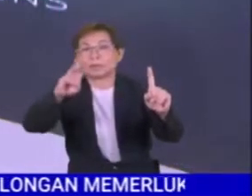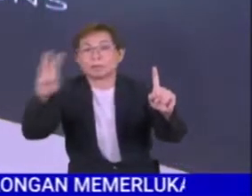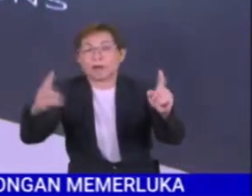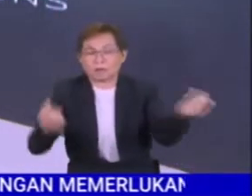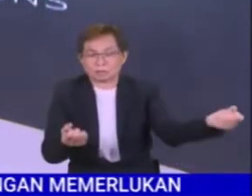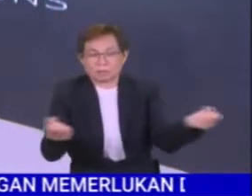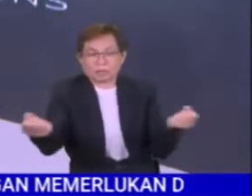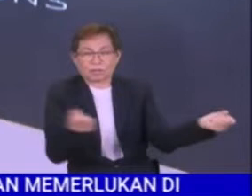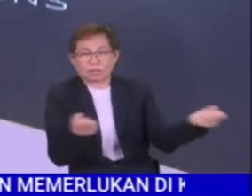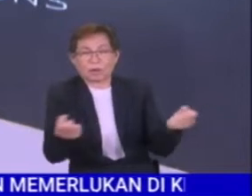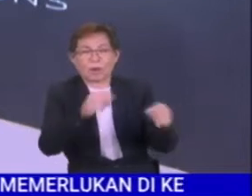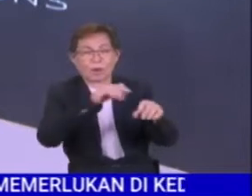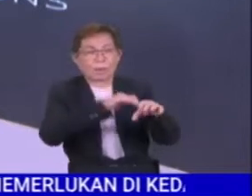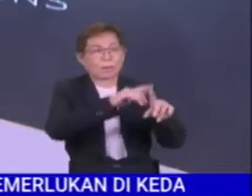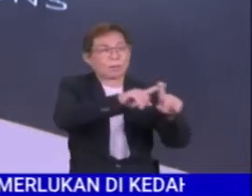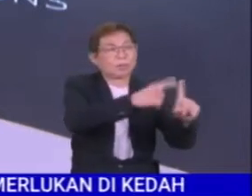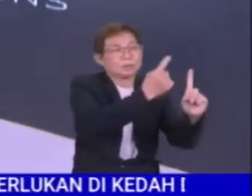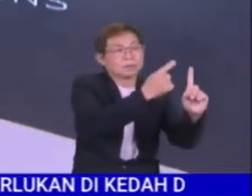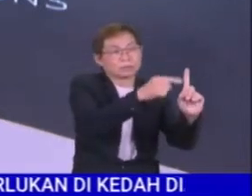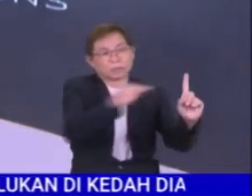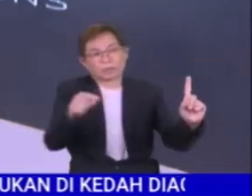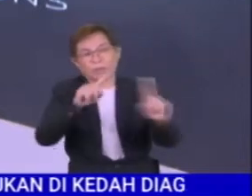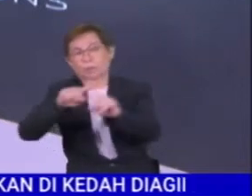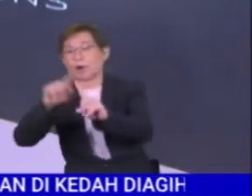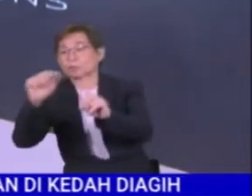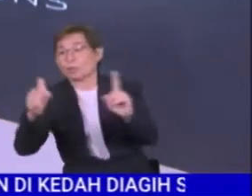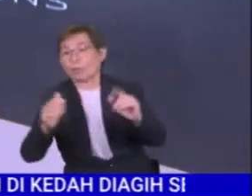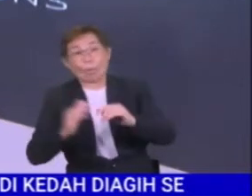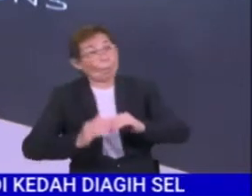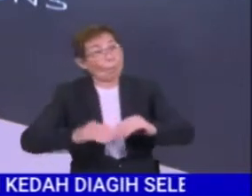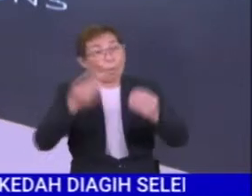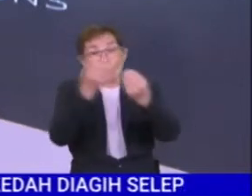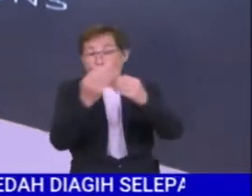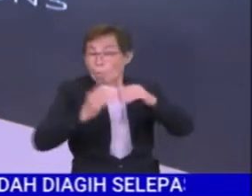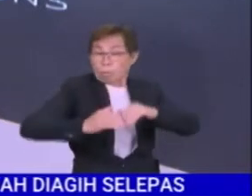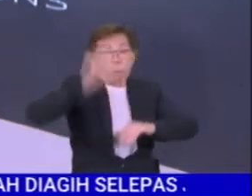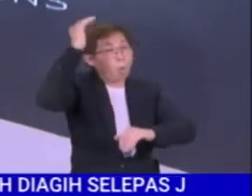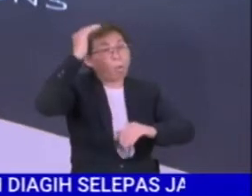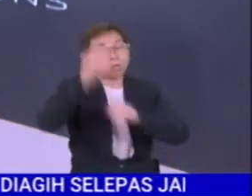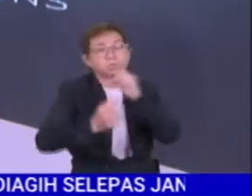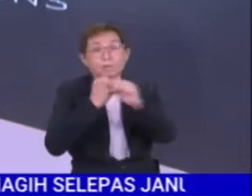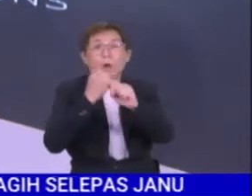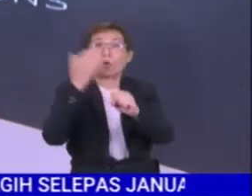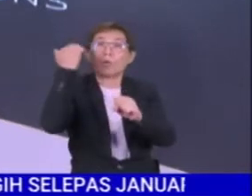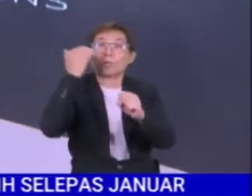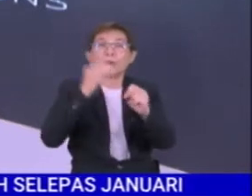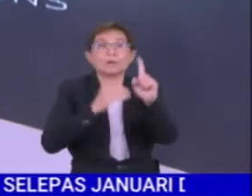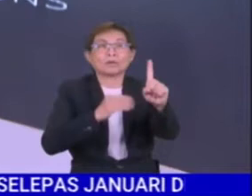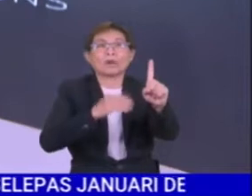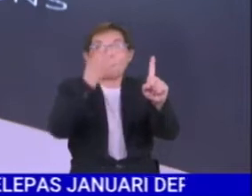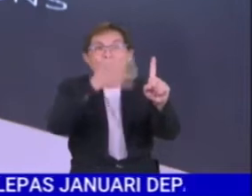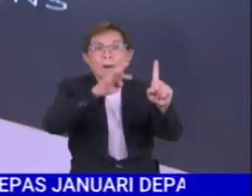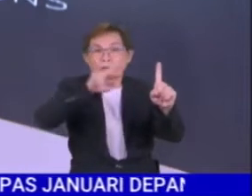115,366 unit kenderaan bagi Januari hingga Oktober tahun ini, melepasi angka keseluruhan tahun lepas sebanyak